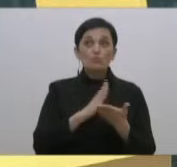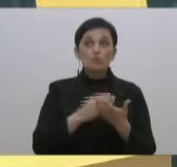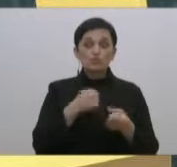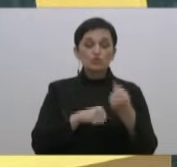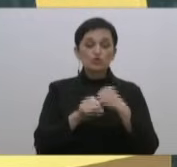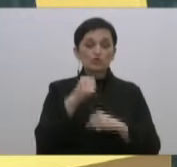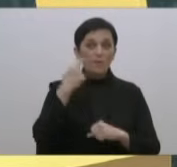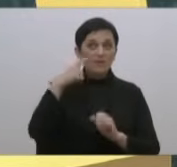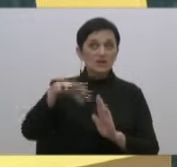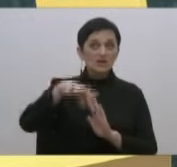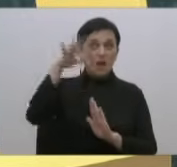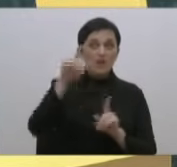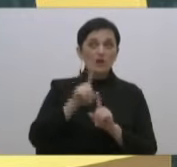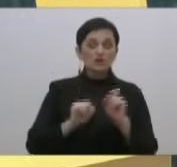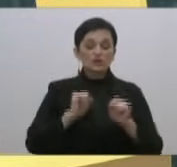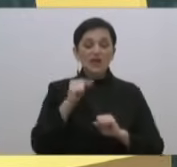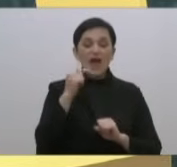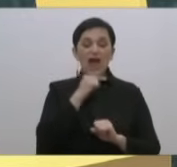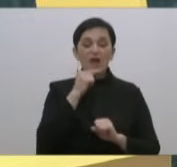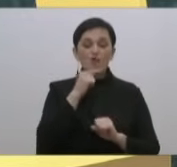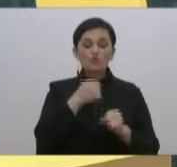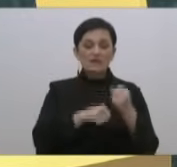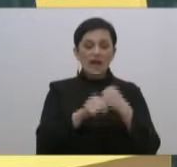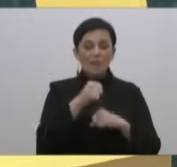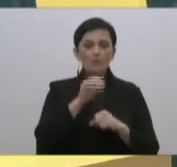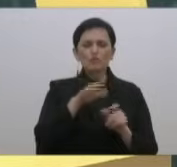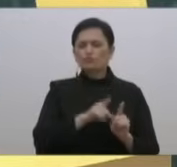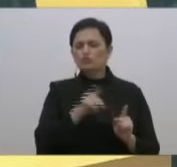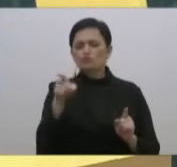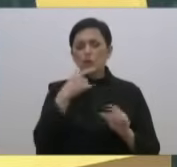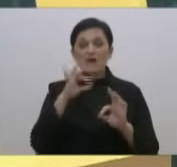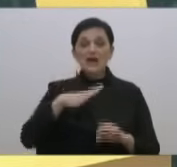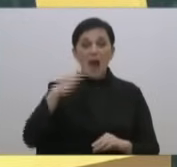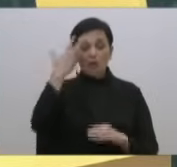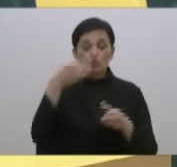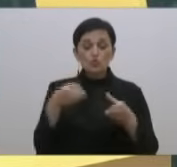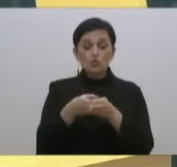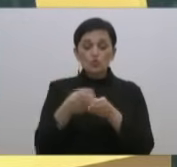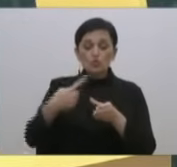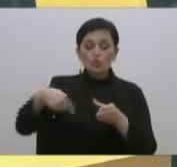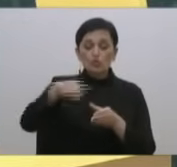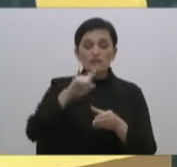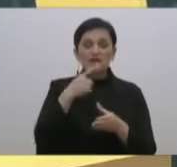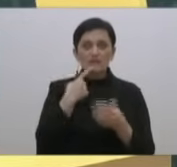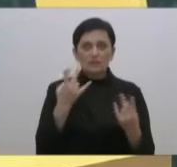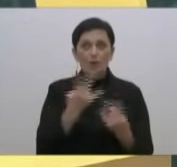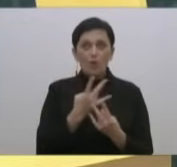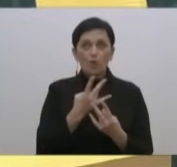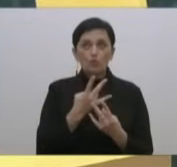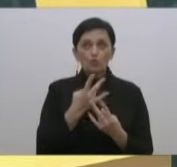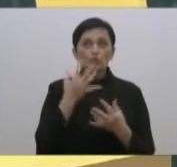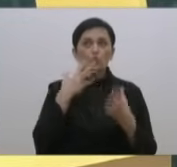ხობით გამოირჩევა და ასე ცდილობს რომ ეკონომიკა გამოაცხოს. მოკლედ შორსომ არ წავიდე ქართული ოცნების გუნდი, რა თქმა უნდა,